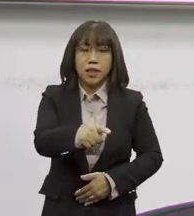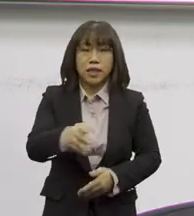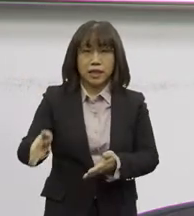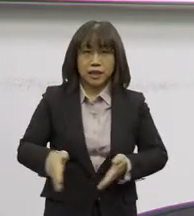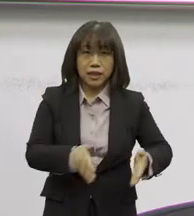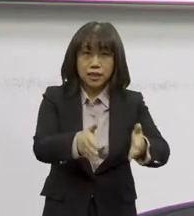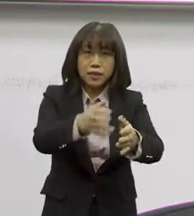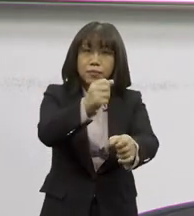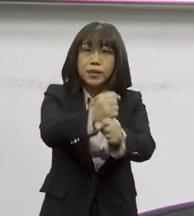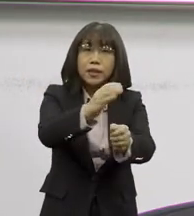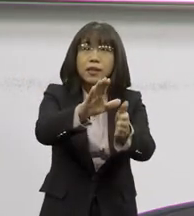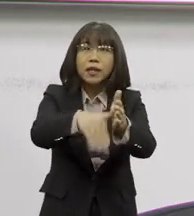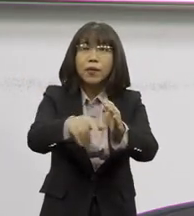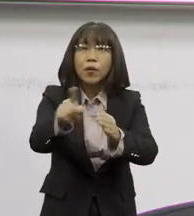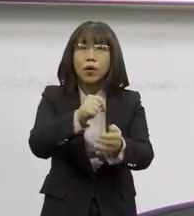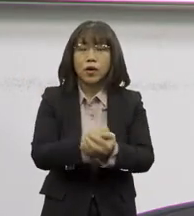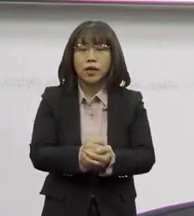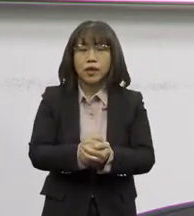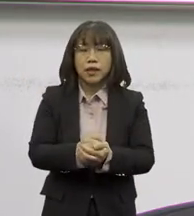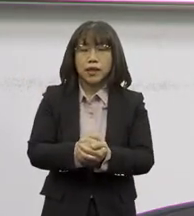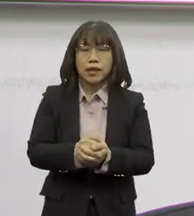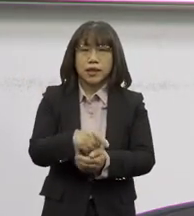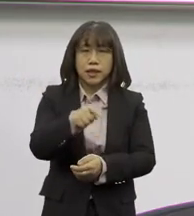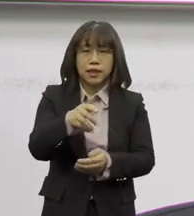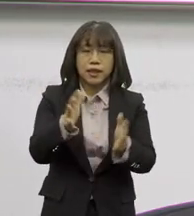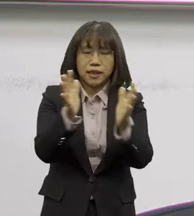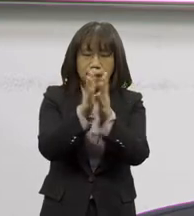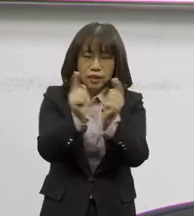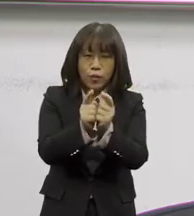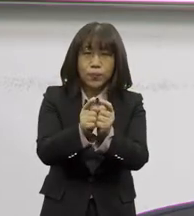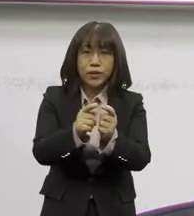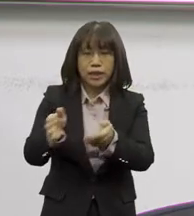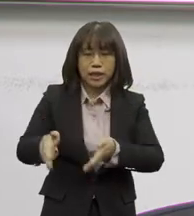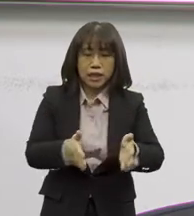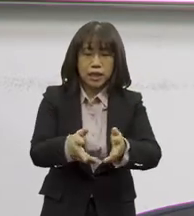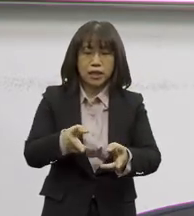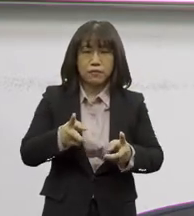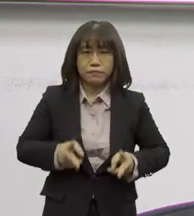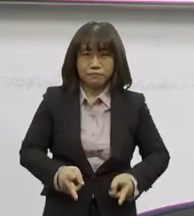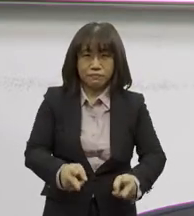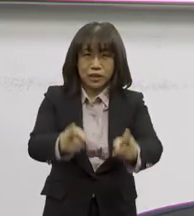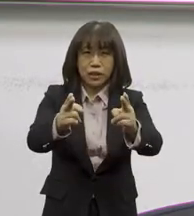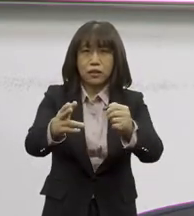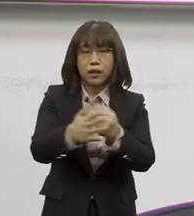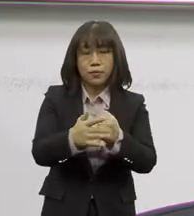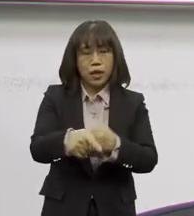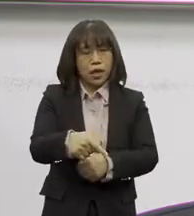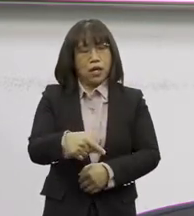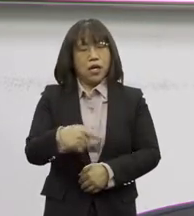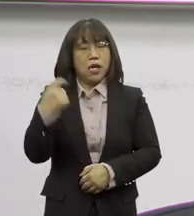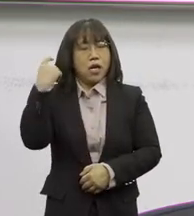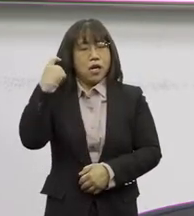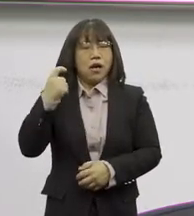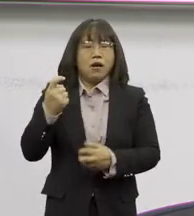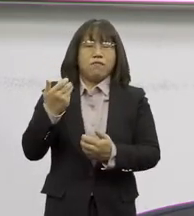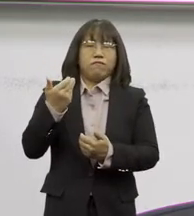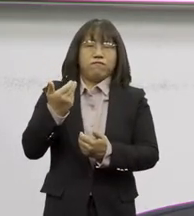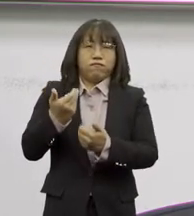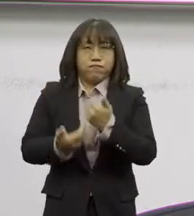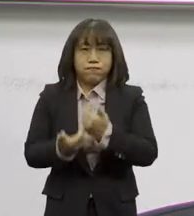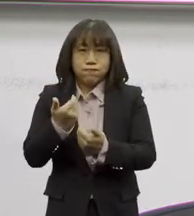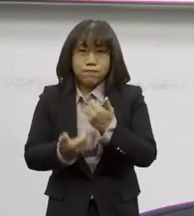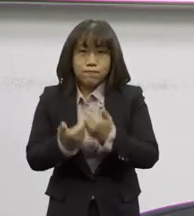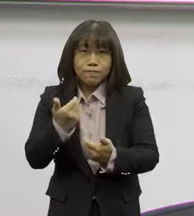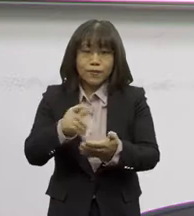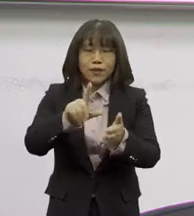때 현장에서 보도 블럭을 잘라 설치하다 보니 시공이 어려울 뿐만 아니라 소음과 먼지가 심하고